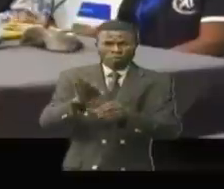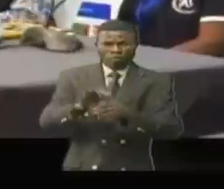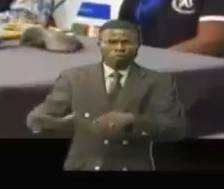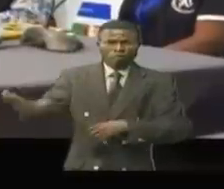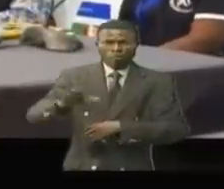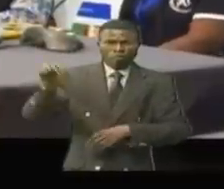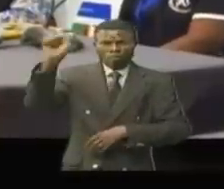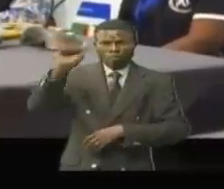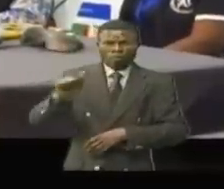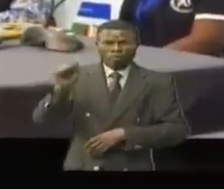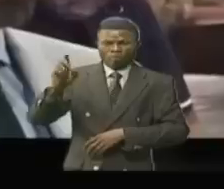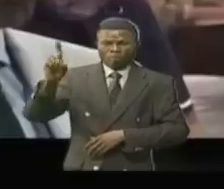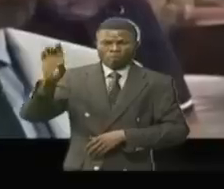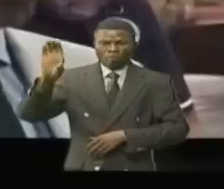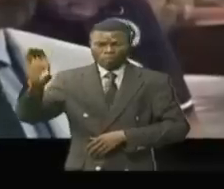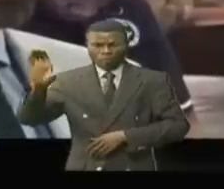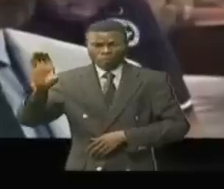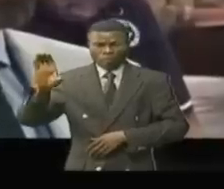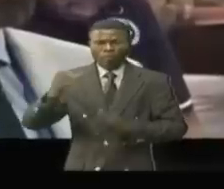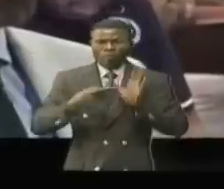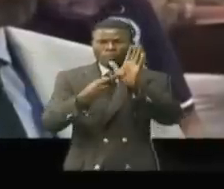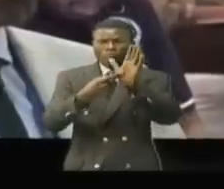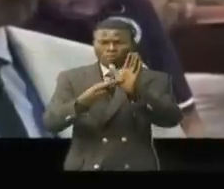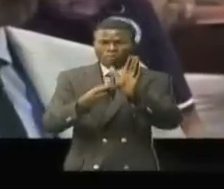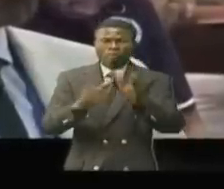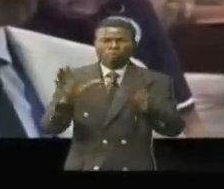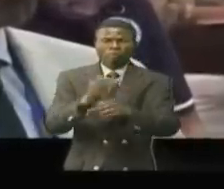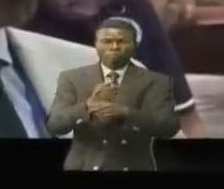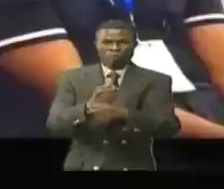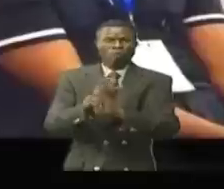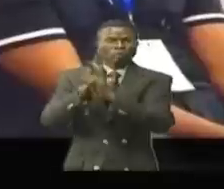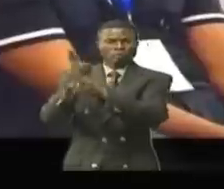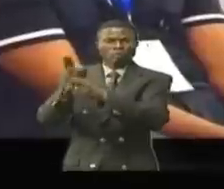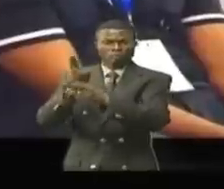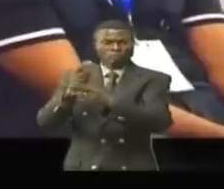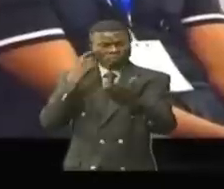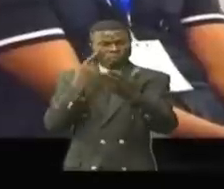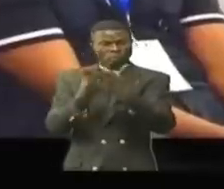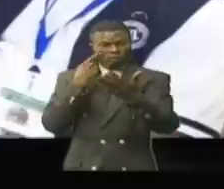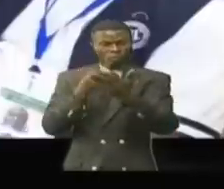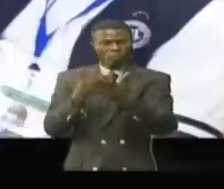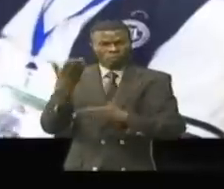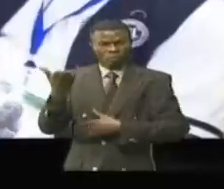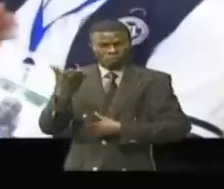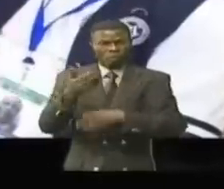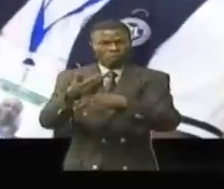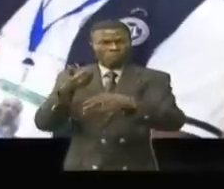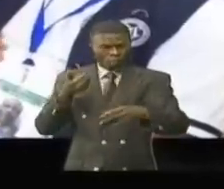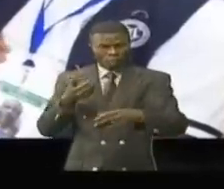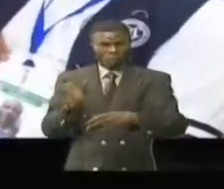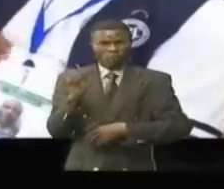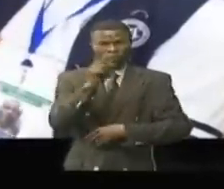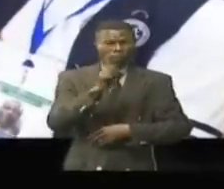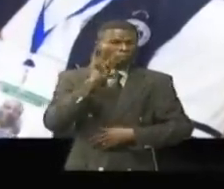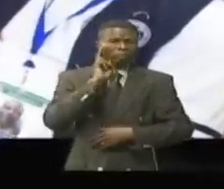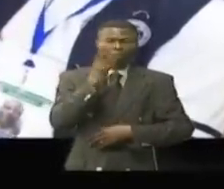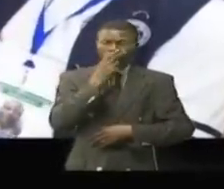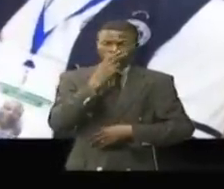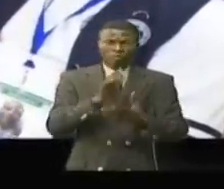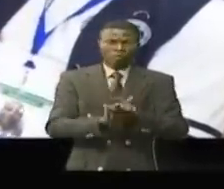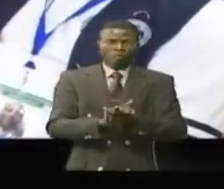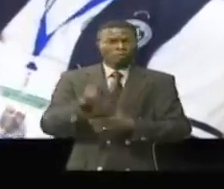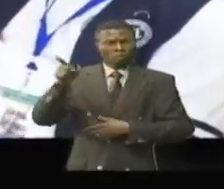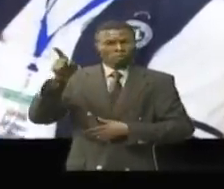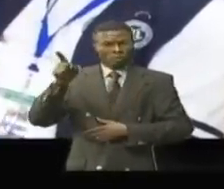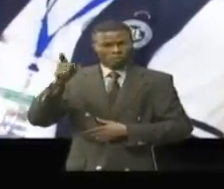SADC, SF-SADC, qui a présenté la synthèse de son rapport d'observation. Peu avant de se rendre à l'hôtel Havane-Lesotho pour